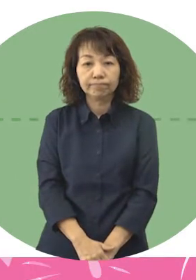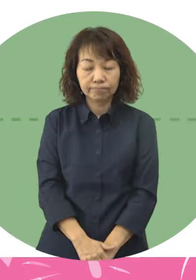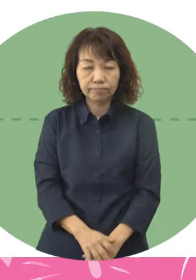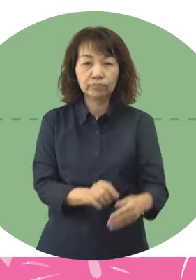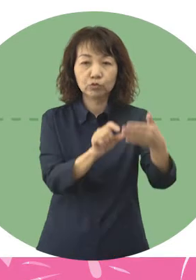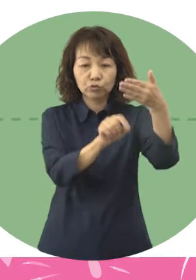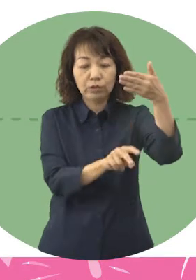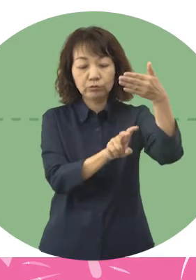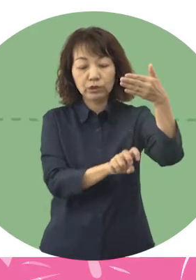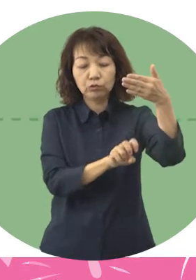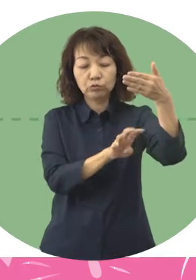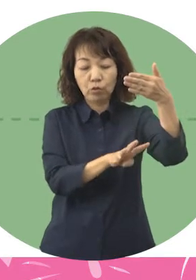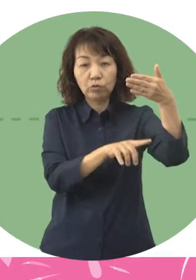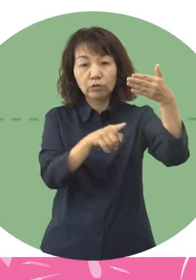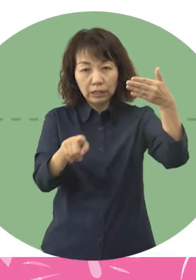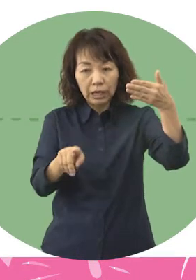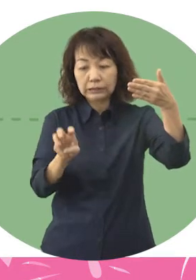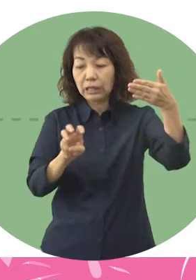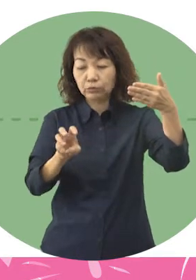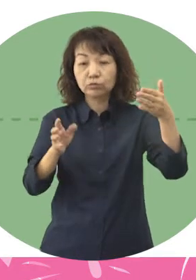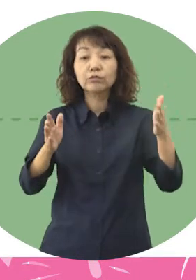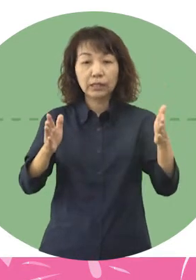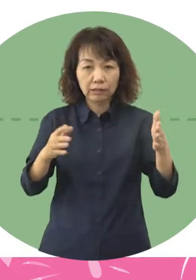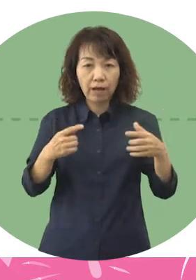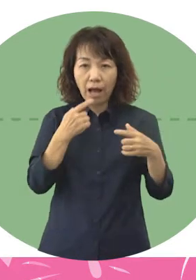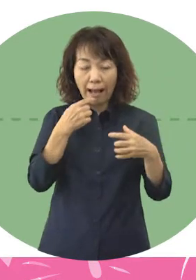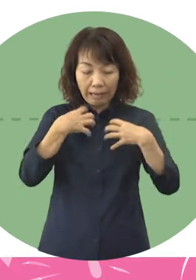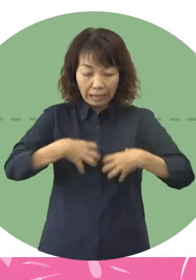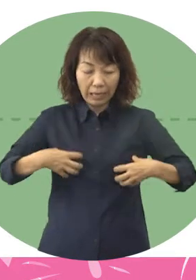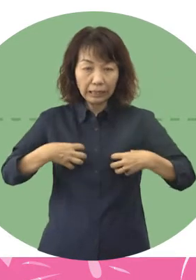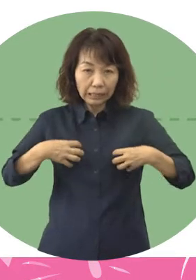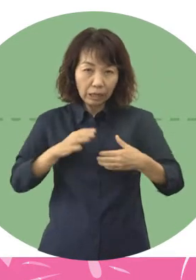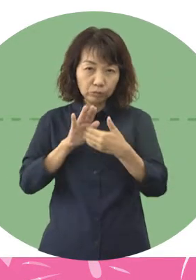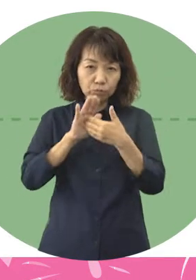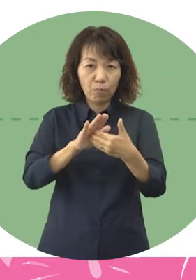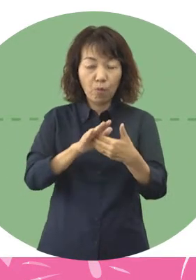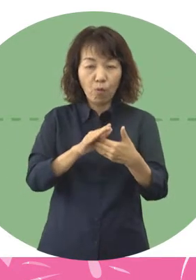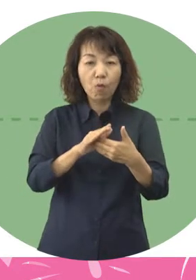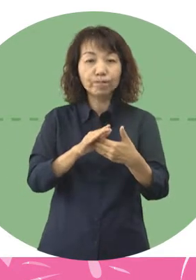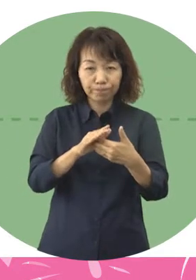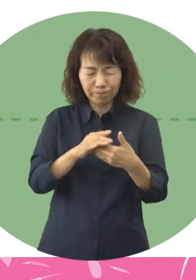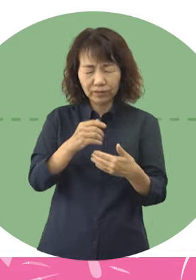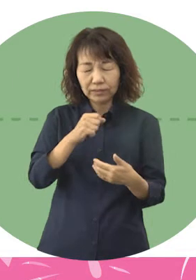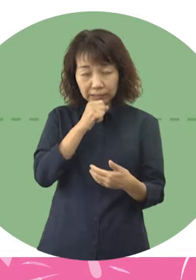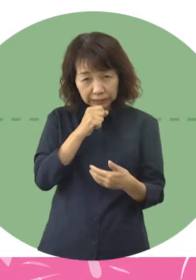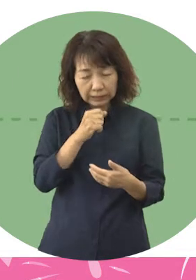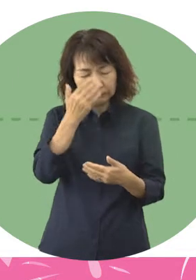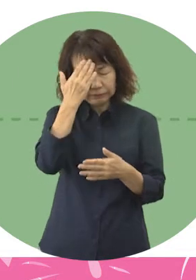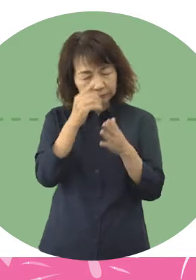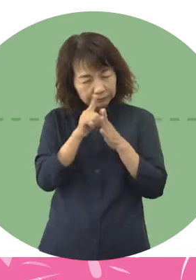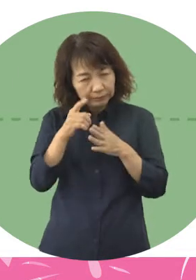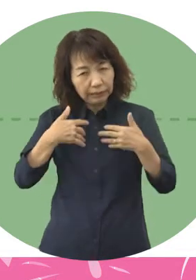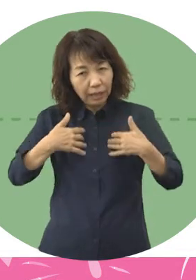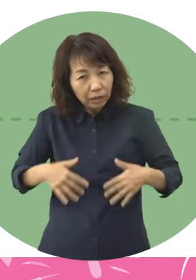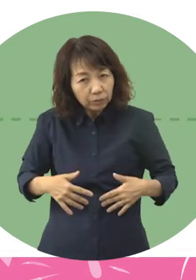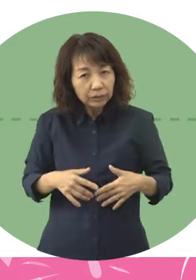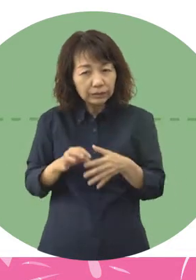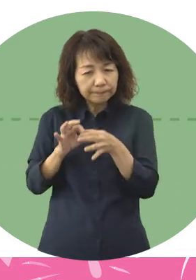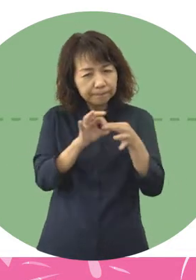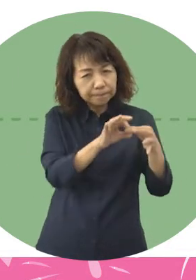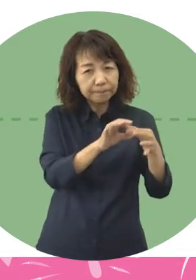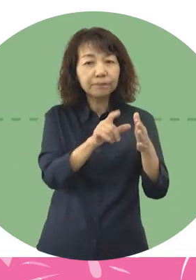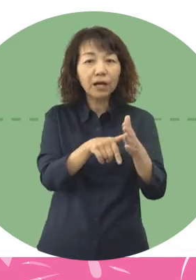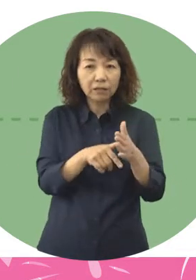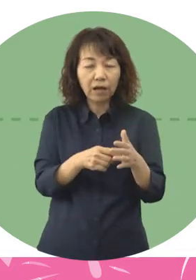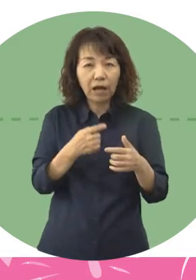9月24日から30日は結核予防週間です。咳や微熱、だるさが2週間以上続くときは結